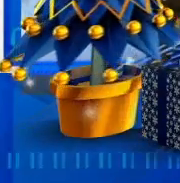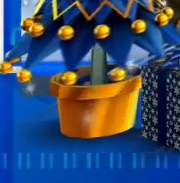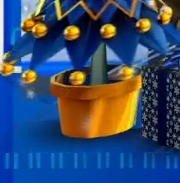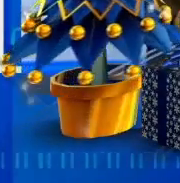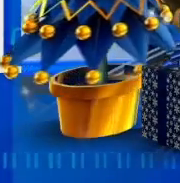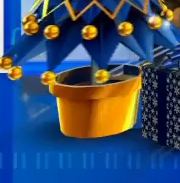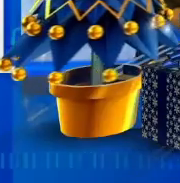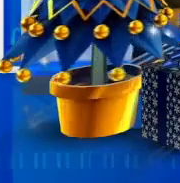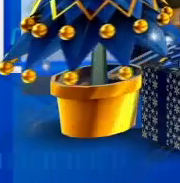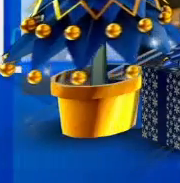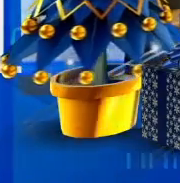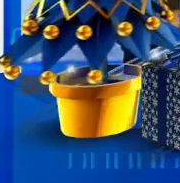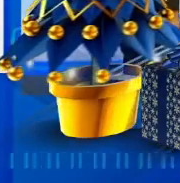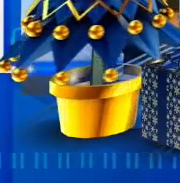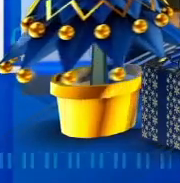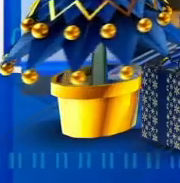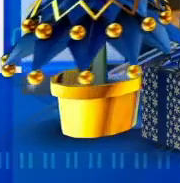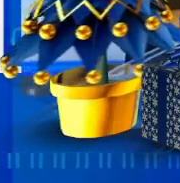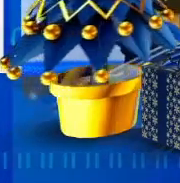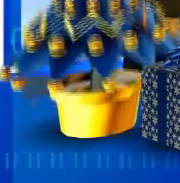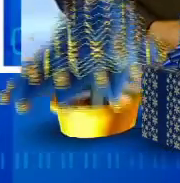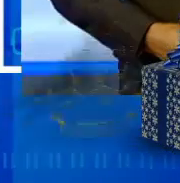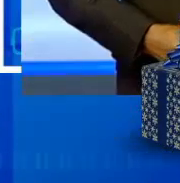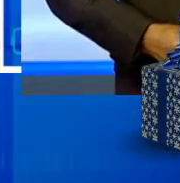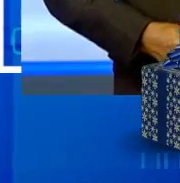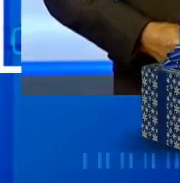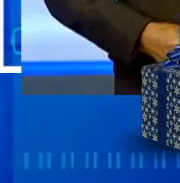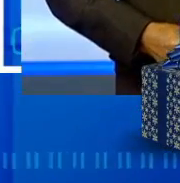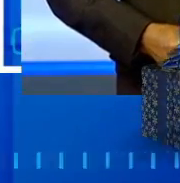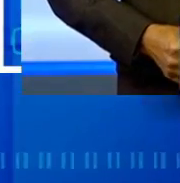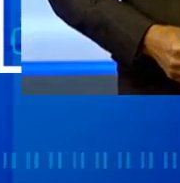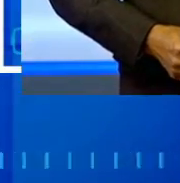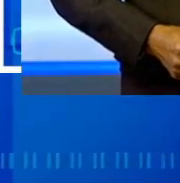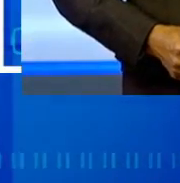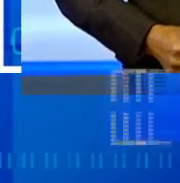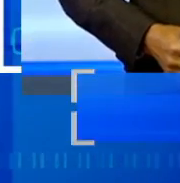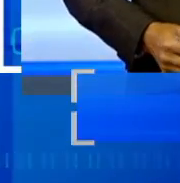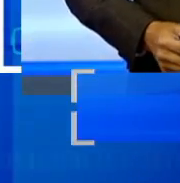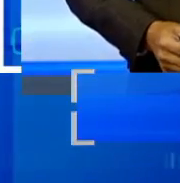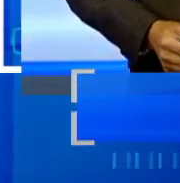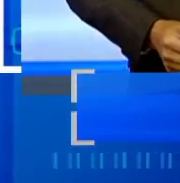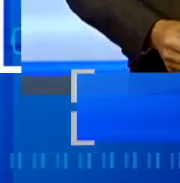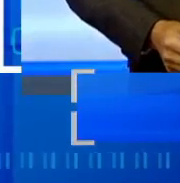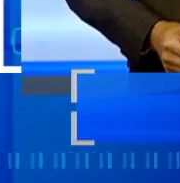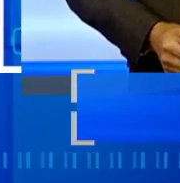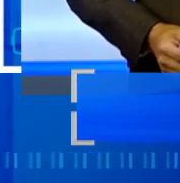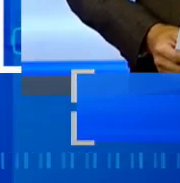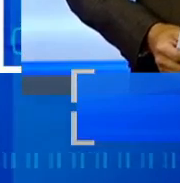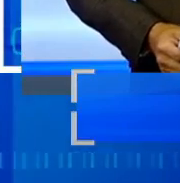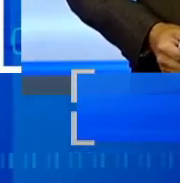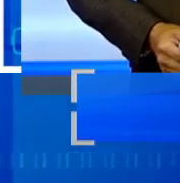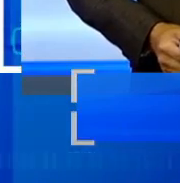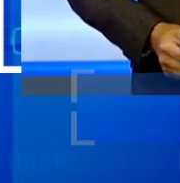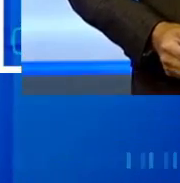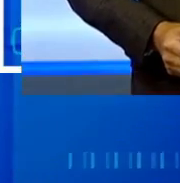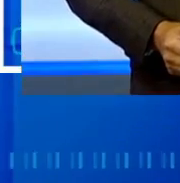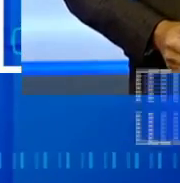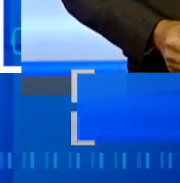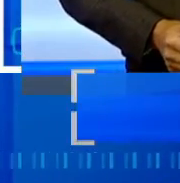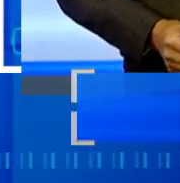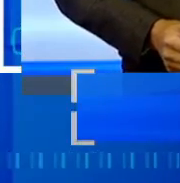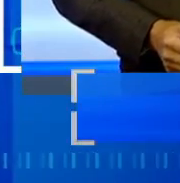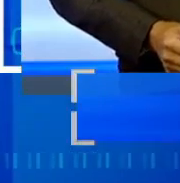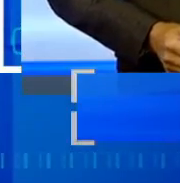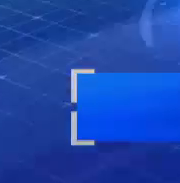naman, Arnold Clavio, ito ang inyong Liga ng Katotohanan. Ako po si PR Canghel, hanggang bukas para sa Pilipino.